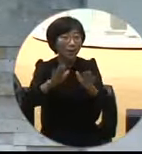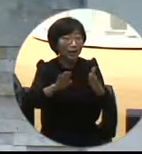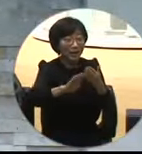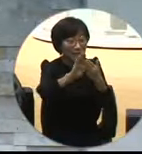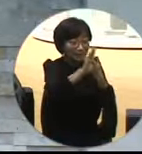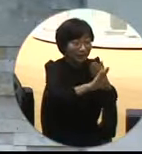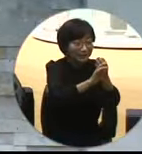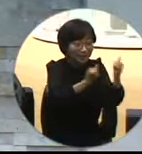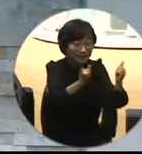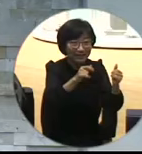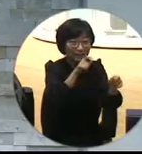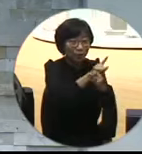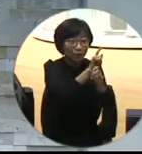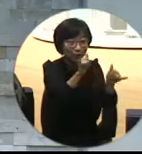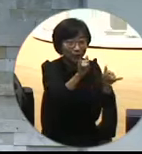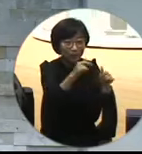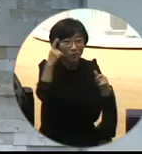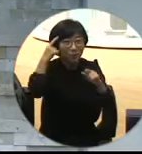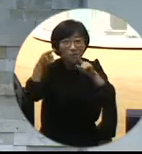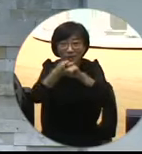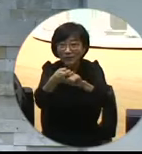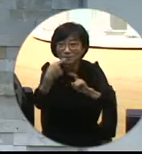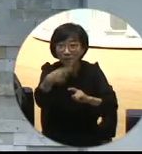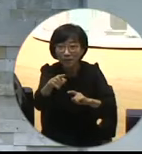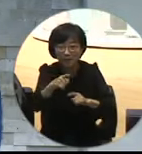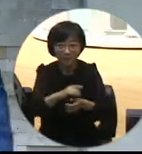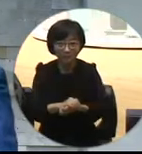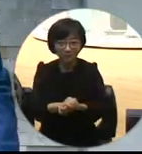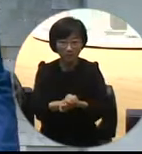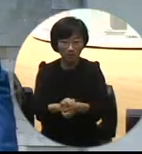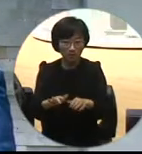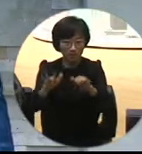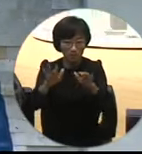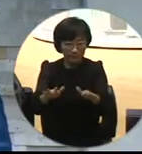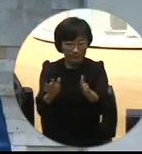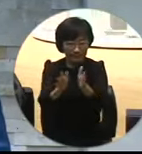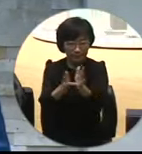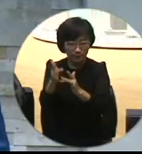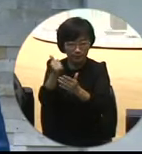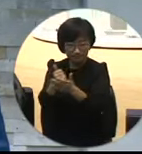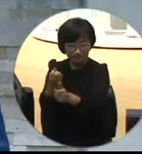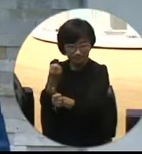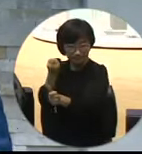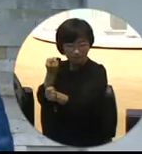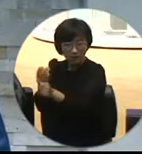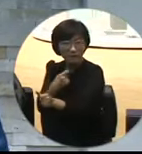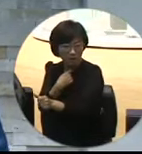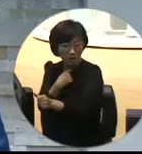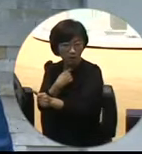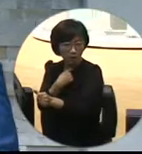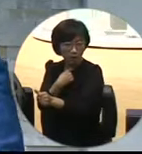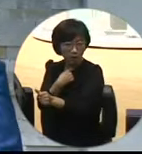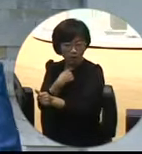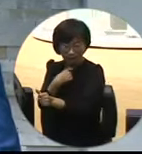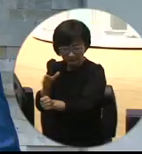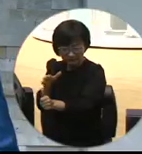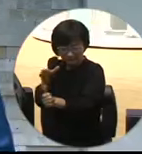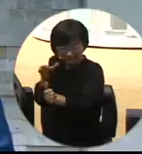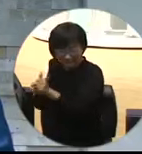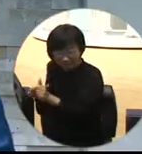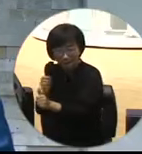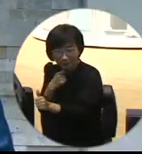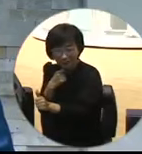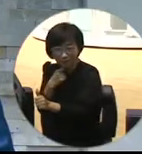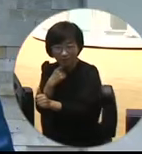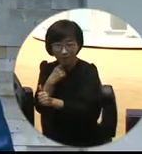주요 관심사가 뭐냐? 그거는요, 예수를 고발해야 되겠다라고 하는 그 하나밖에 없어.